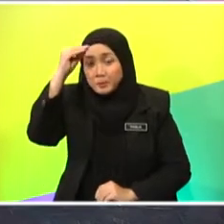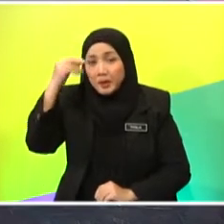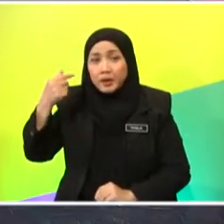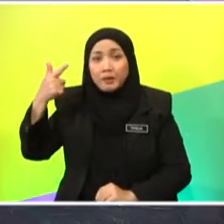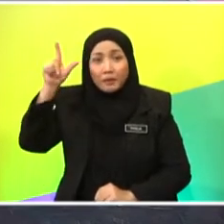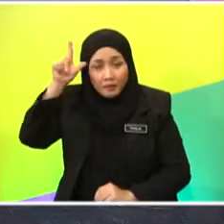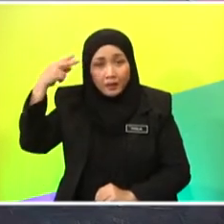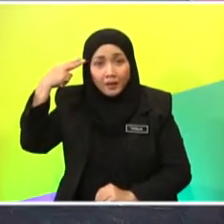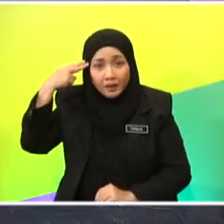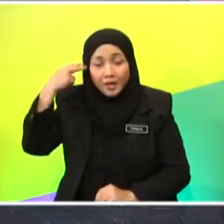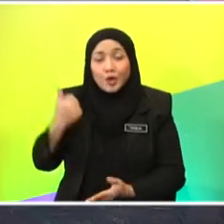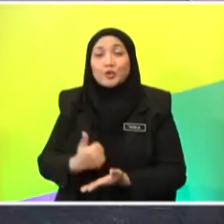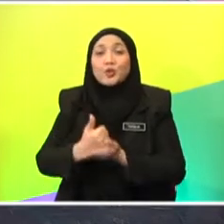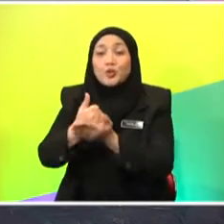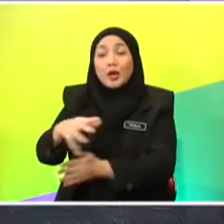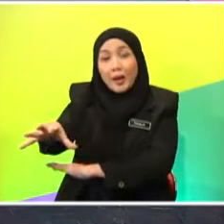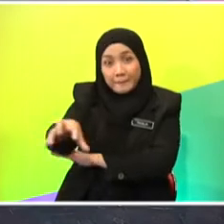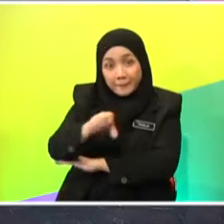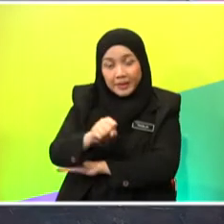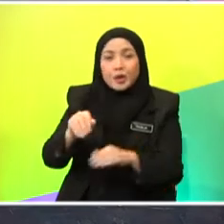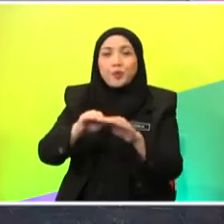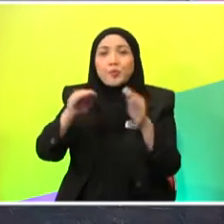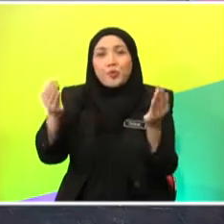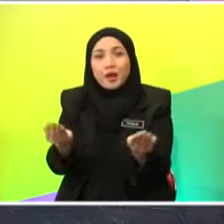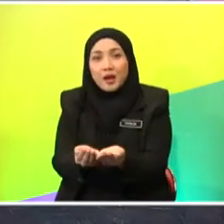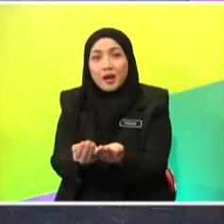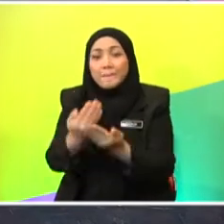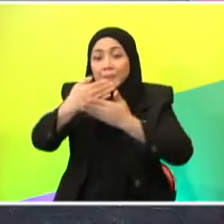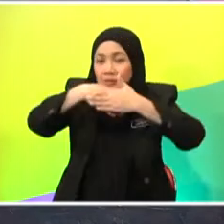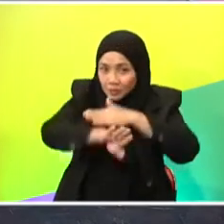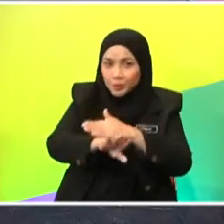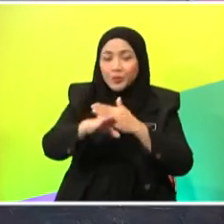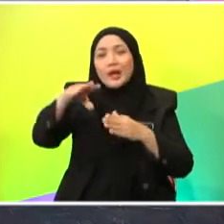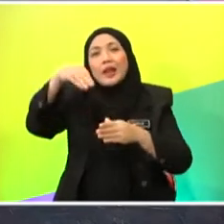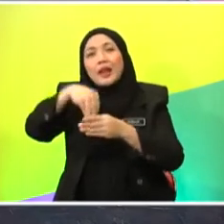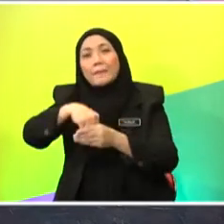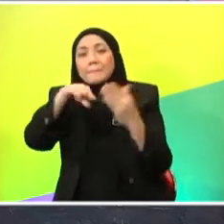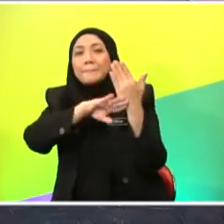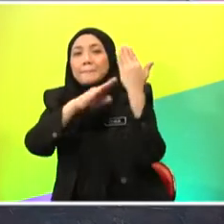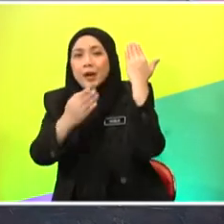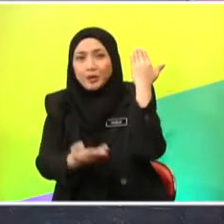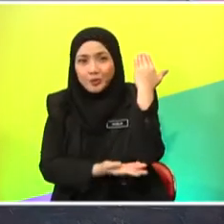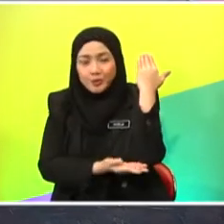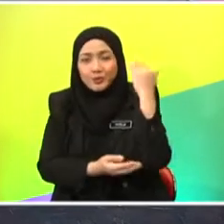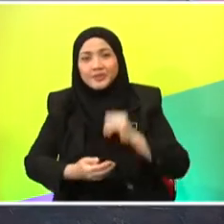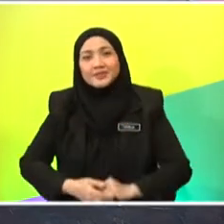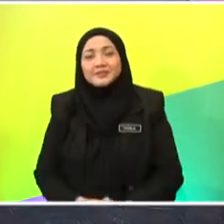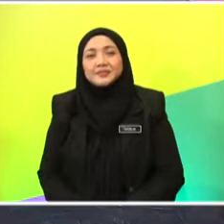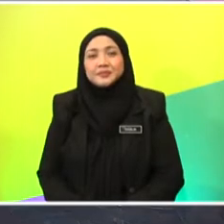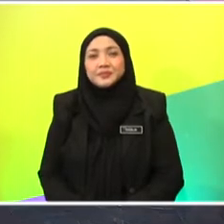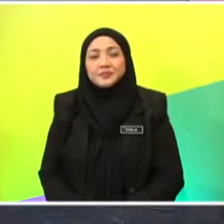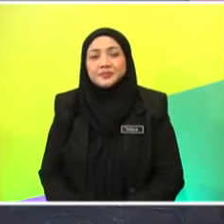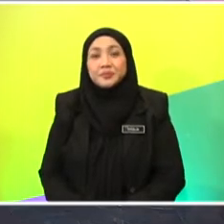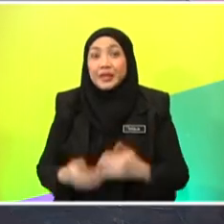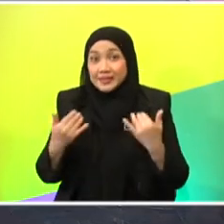masuk ke dalam aja saya kalau boleh Sasuke yang warna oke bye lebih saya masukkan ke